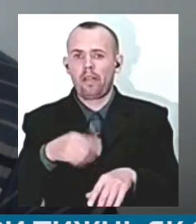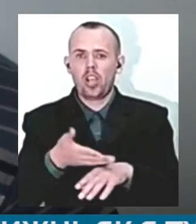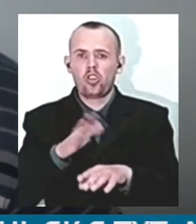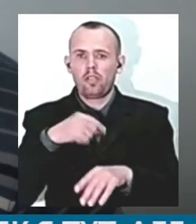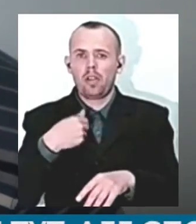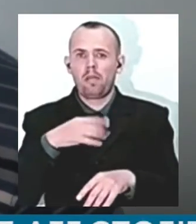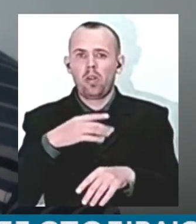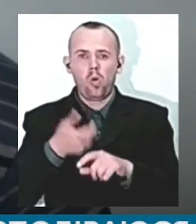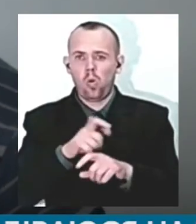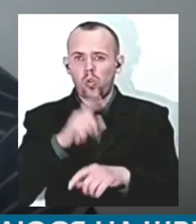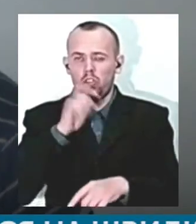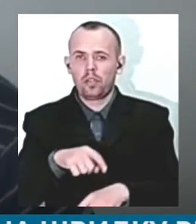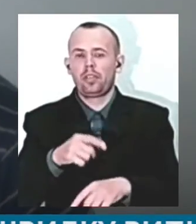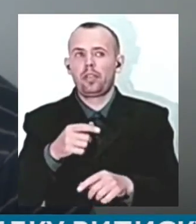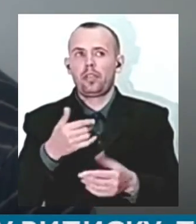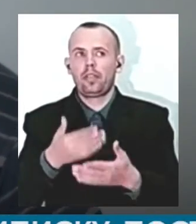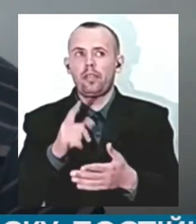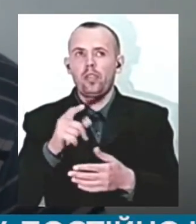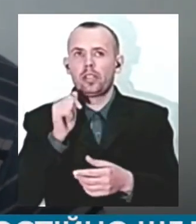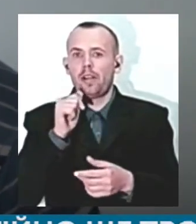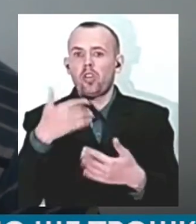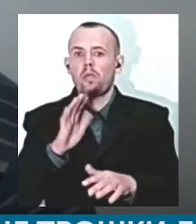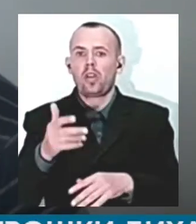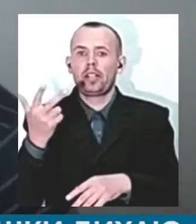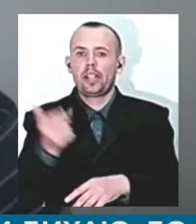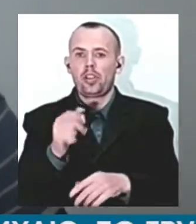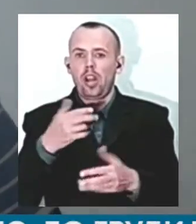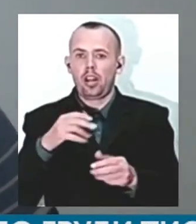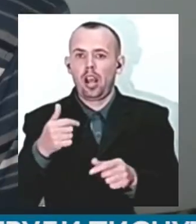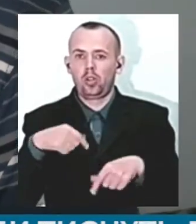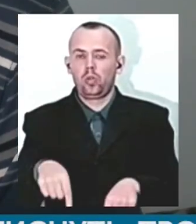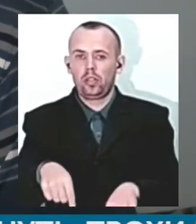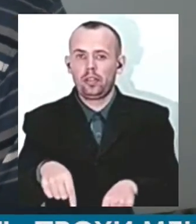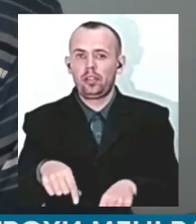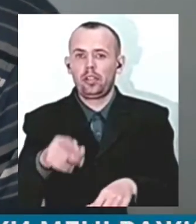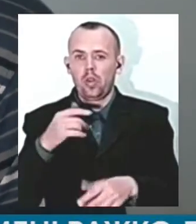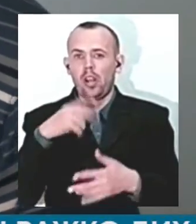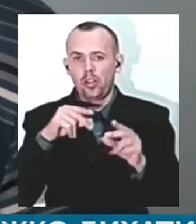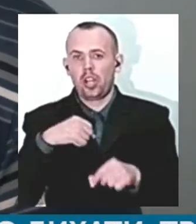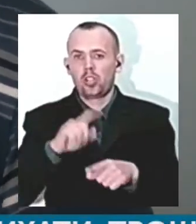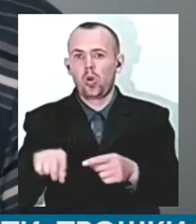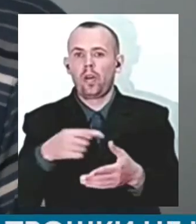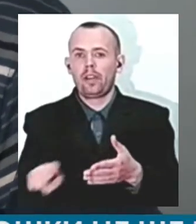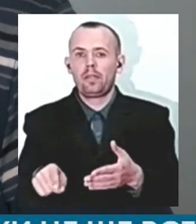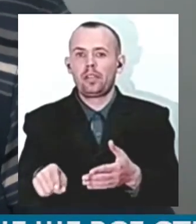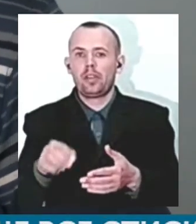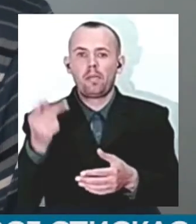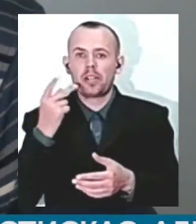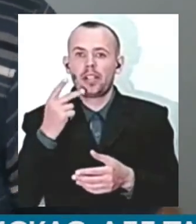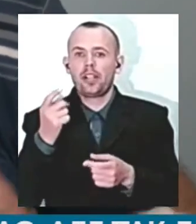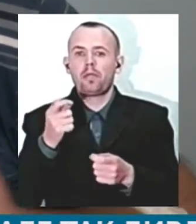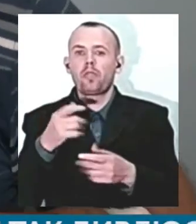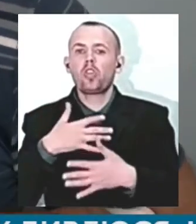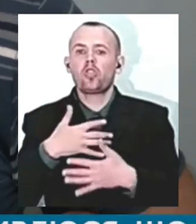От, завтра буде вже 3 тижні, як я тут. Вот, но надеюсь на скорую выписку. Постоянно еще немножечко дышу. Почему? Потому что грудь